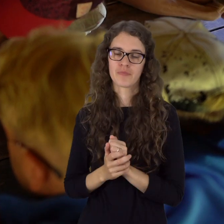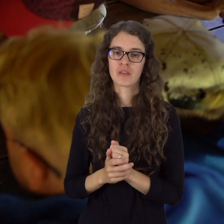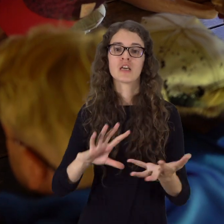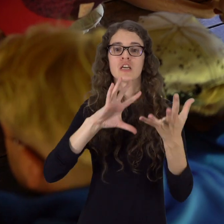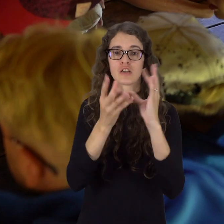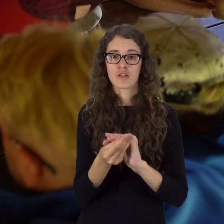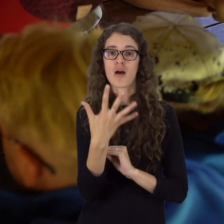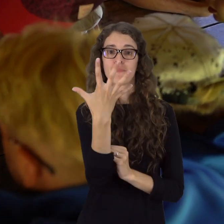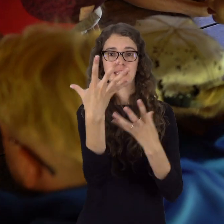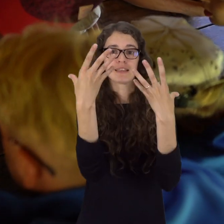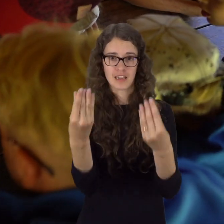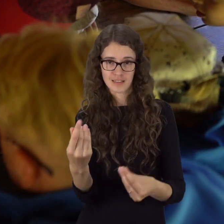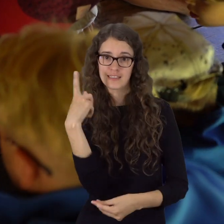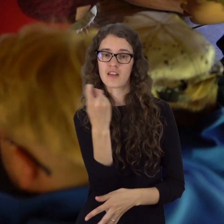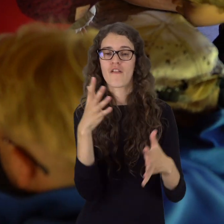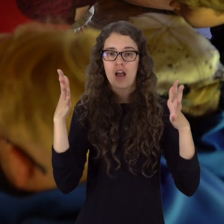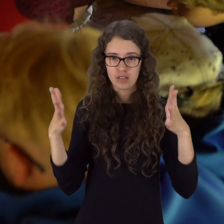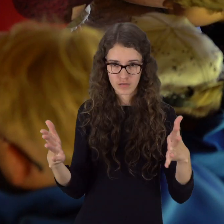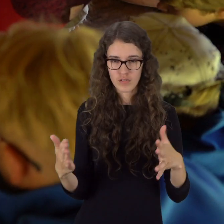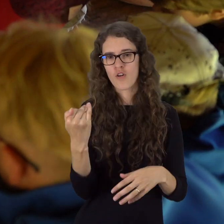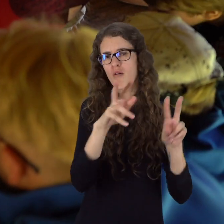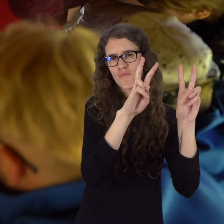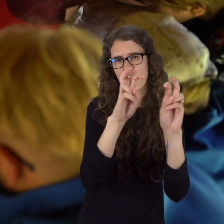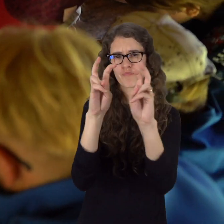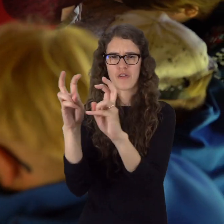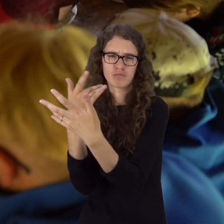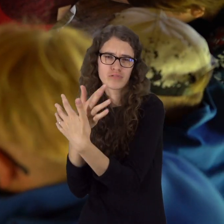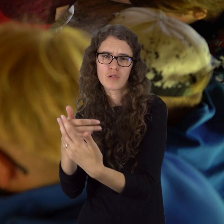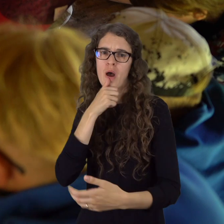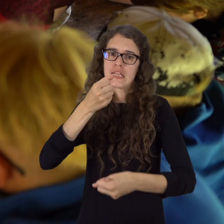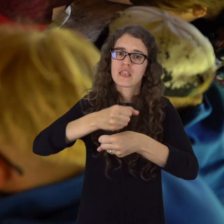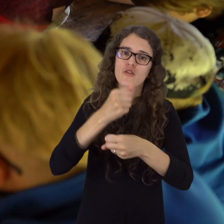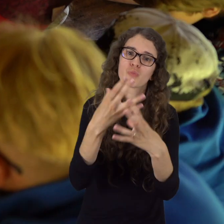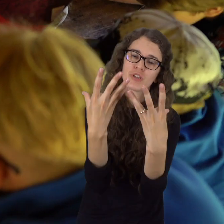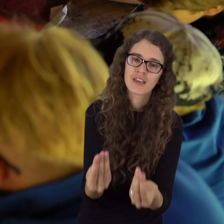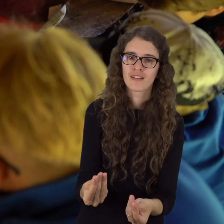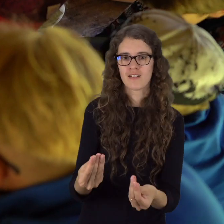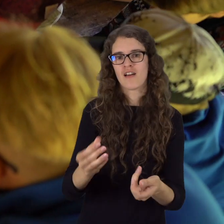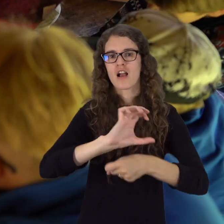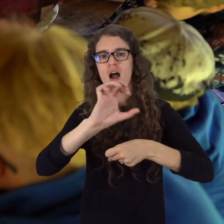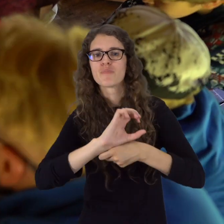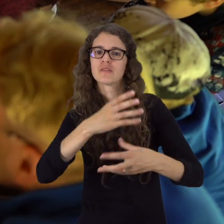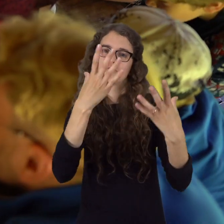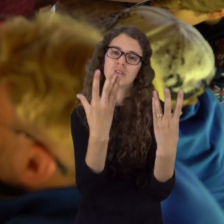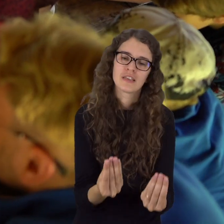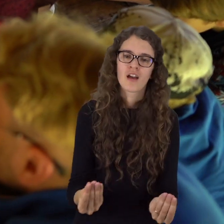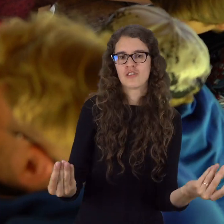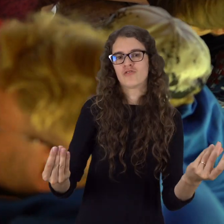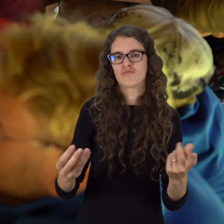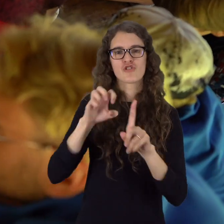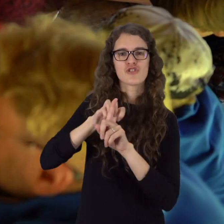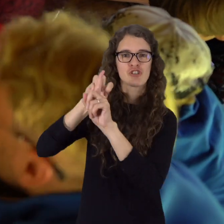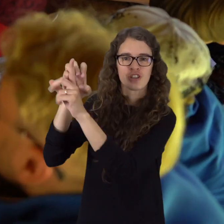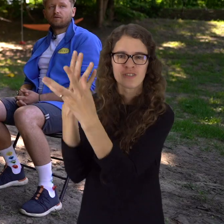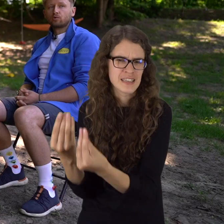kurias esame pasivadinę žygių diena, darbų diena, gaminimo diena, išvykos diena ir panašiai. Tai vat ir mokykloje tai irgi